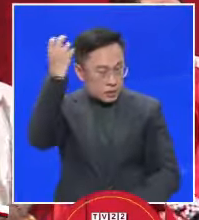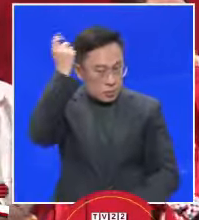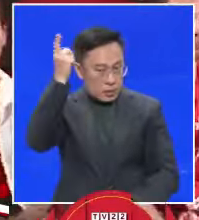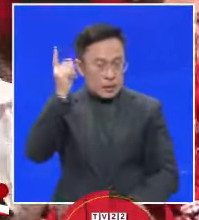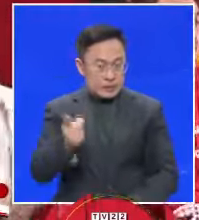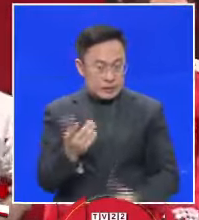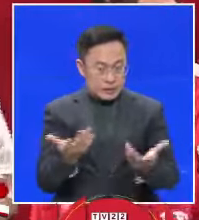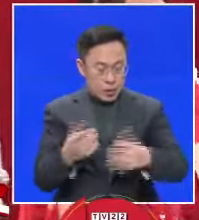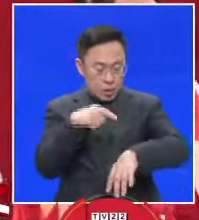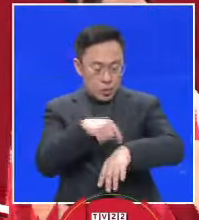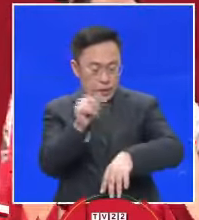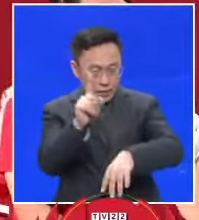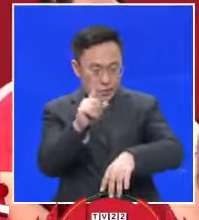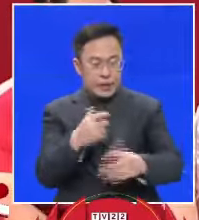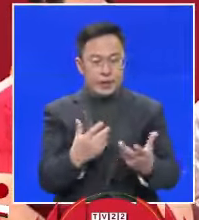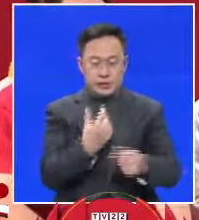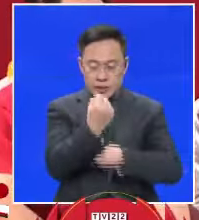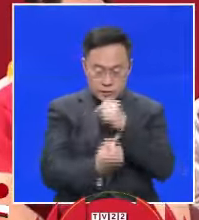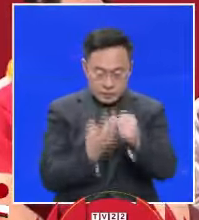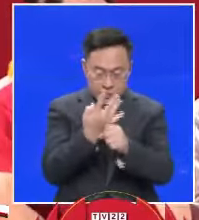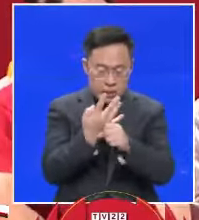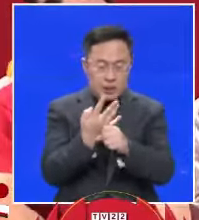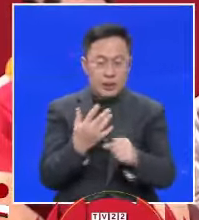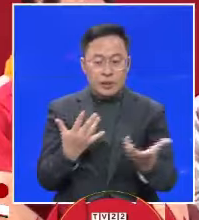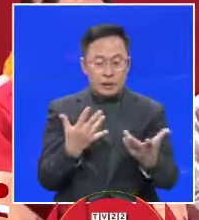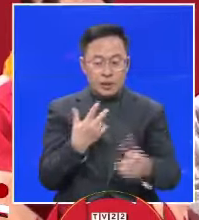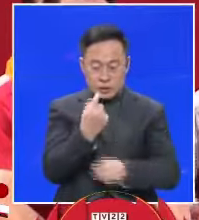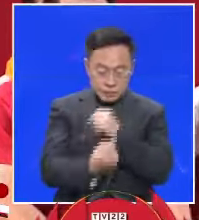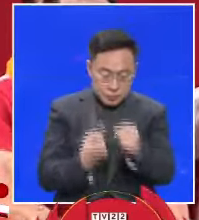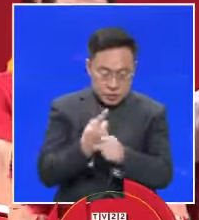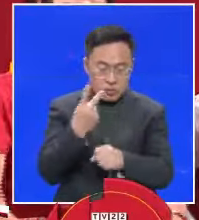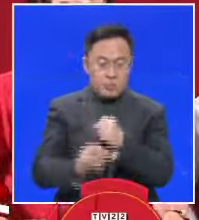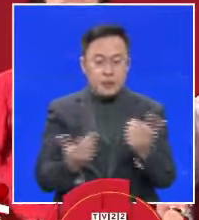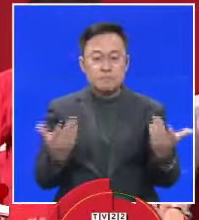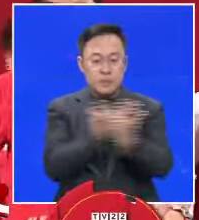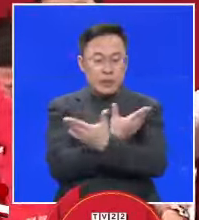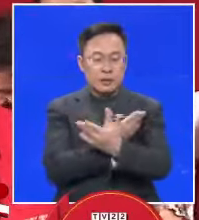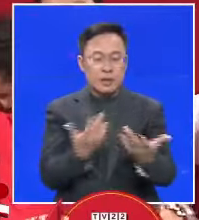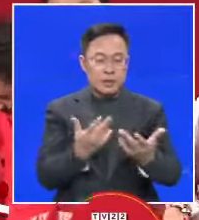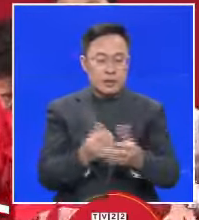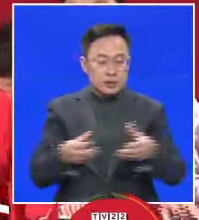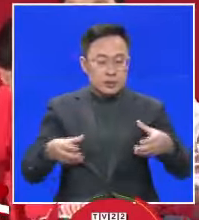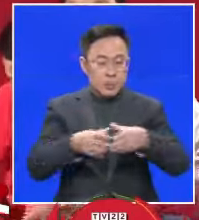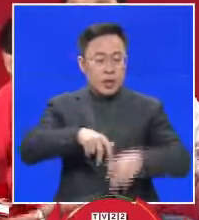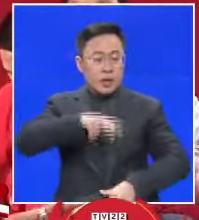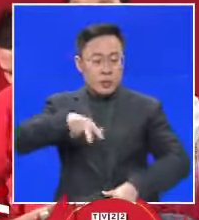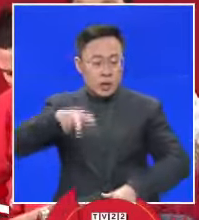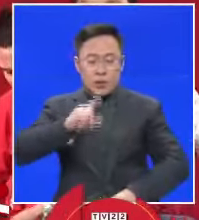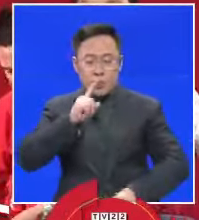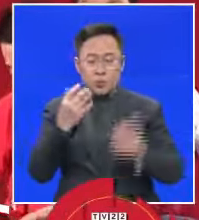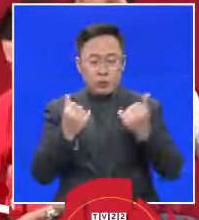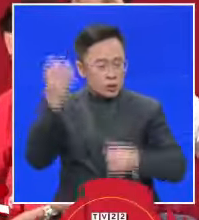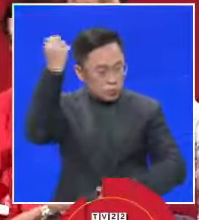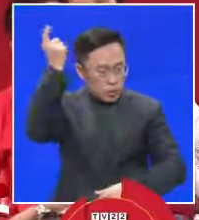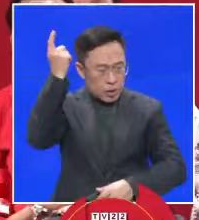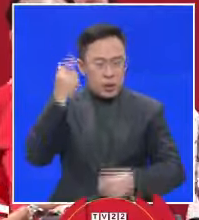าเนี่ยก็น่าจะถ้าเกิดว่าทั้งพรรคร่วมรัฐบาลเองแล้วก็พรรคแกนนำพรรคเพื่อไทยเองเขาก็มีการวิเคราะห์ว่าช่วงนี้คุณแพทองธ